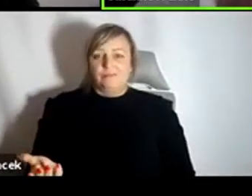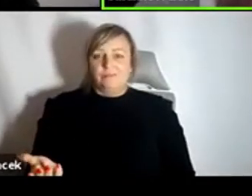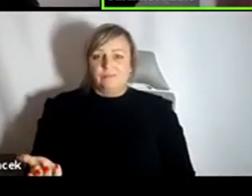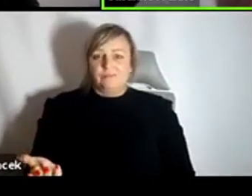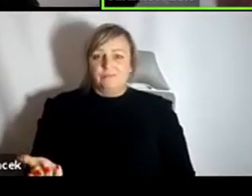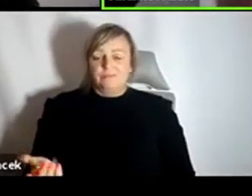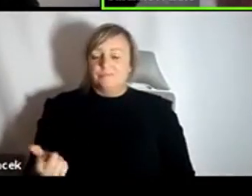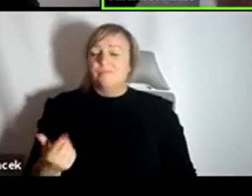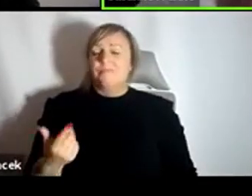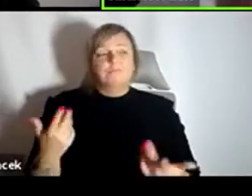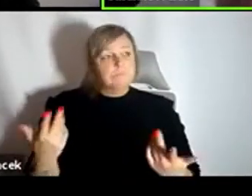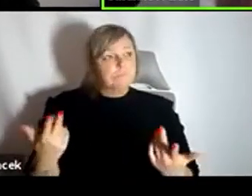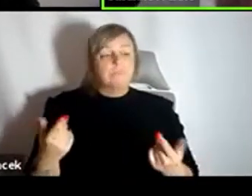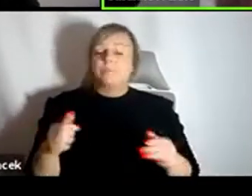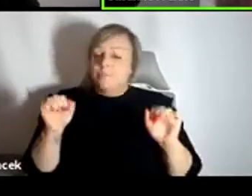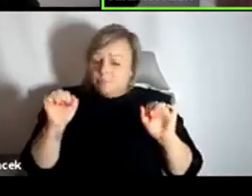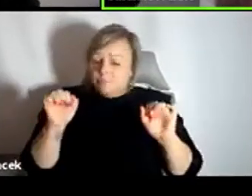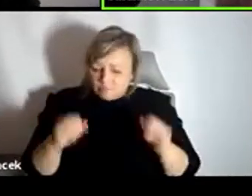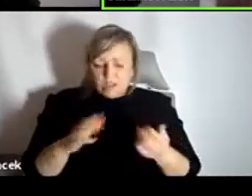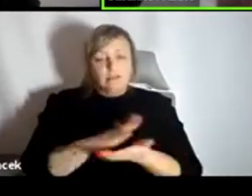Und zwar zu sagen,